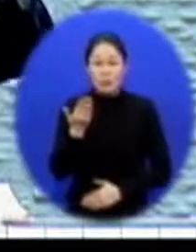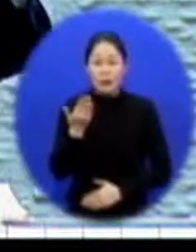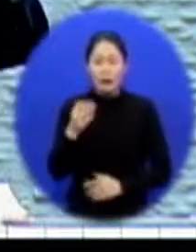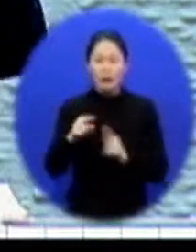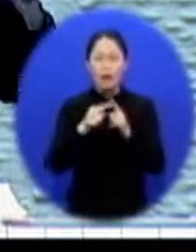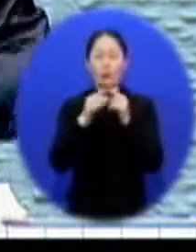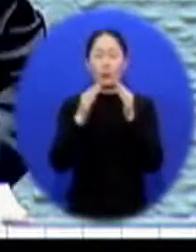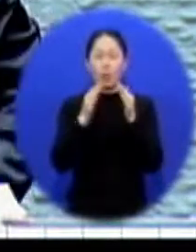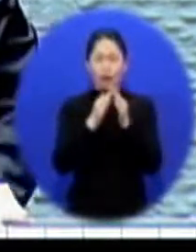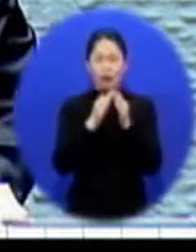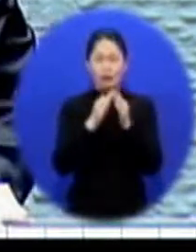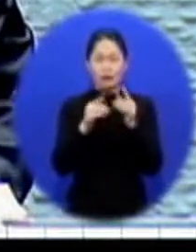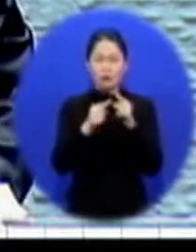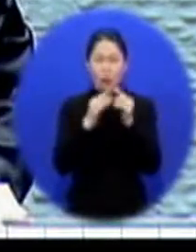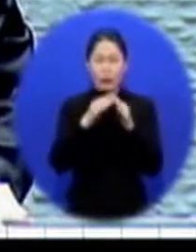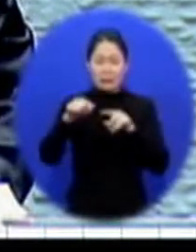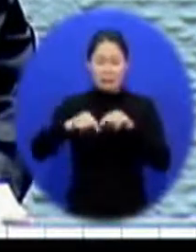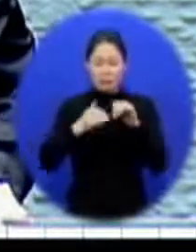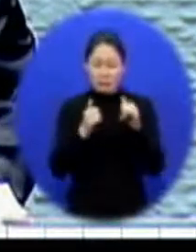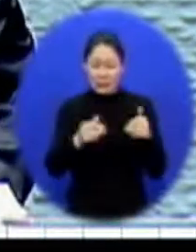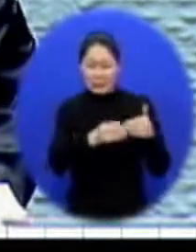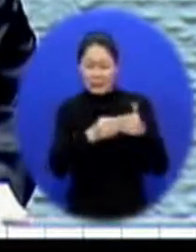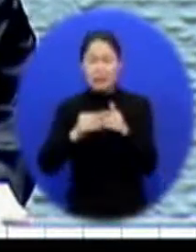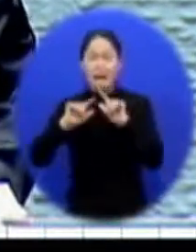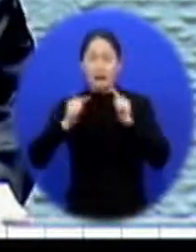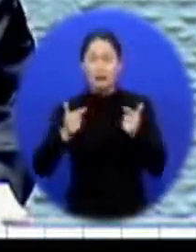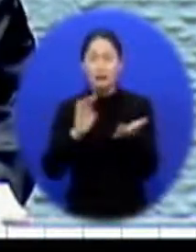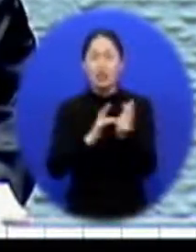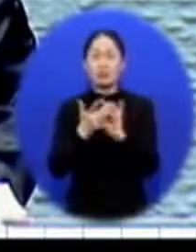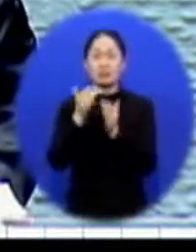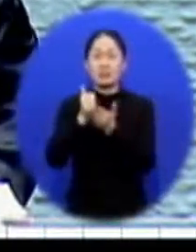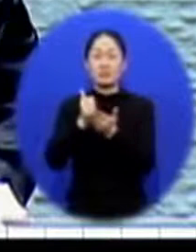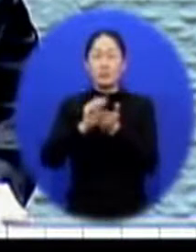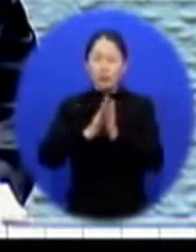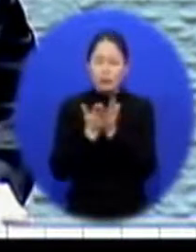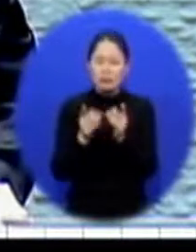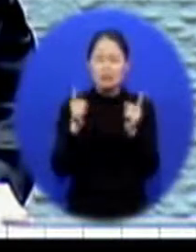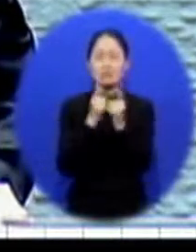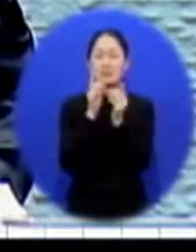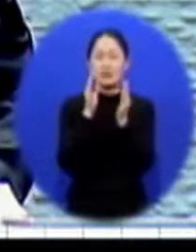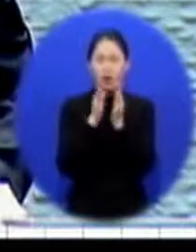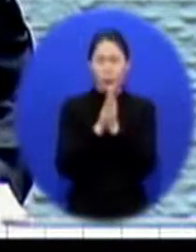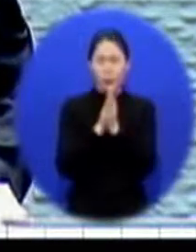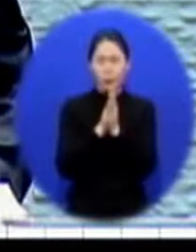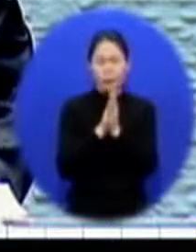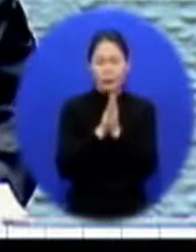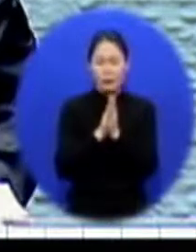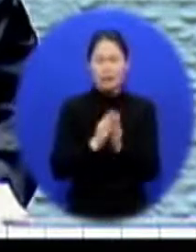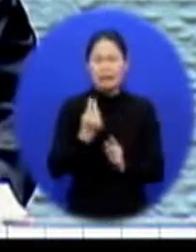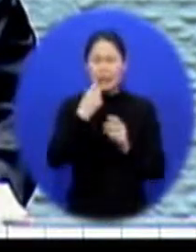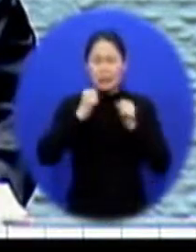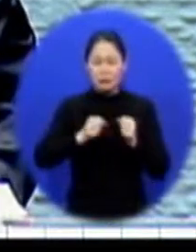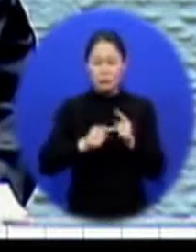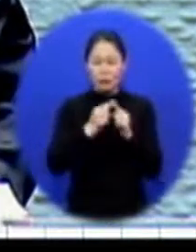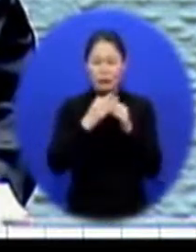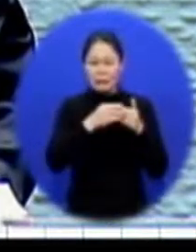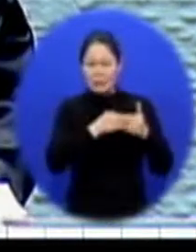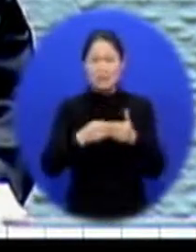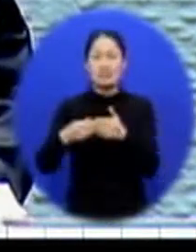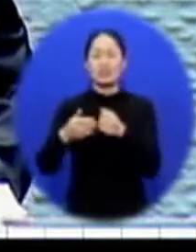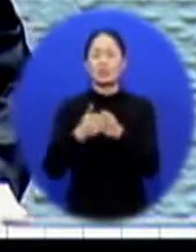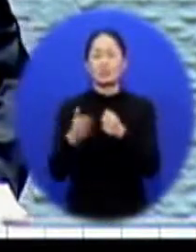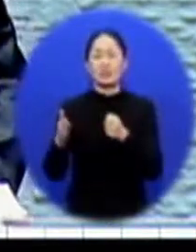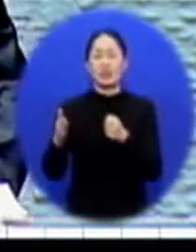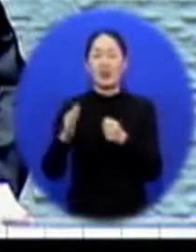교회 지도자들이 이끌어 가는 것이 아니고 예수님 그분이 직접 교회 살아 계셔서 교회를 이끌어 가시기 때문입니다